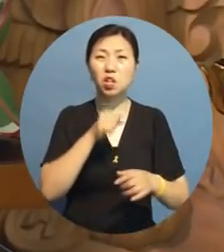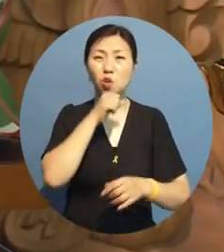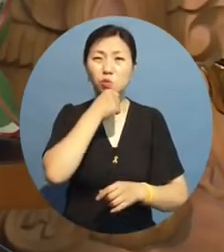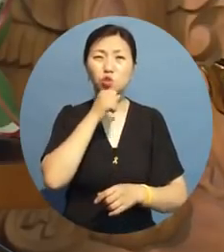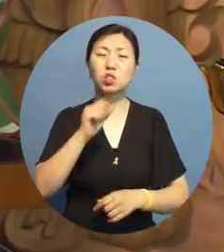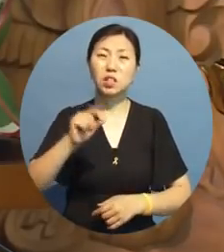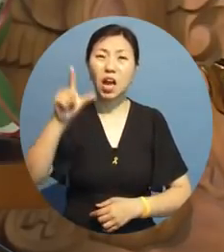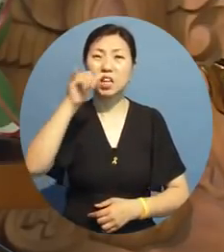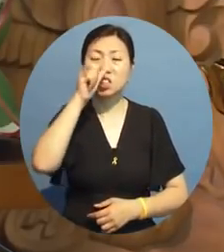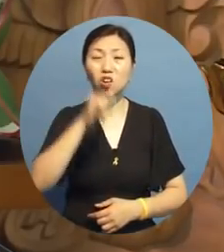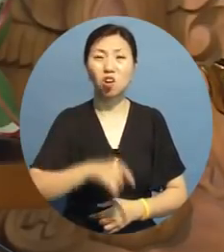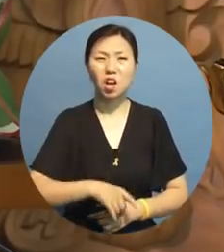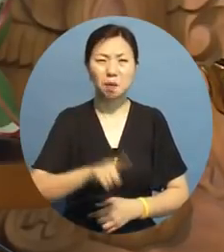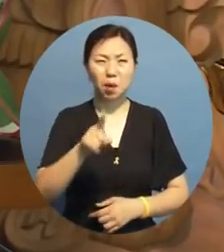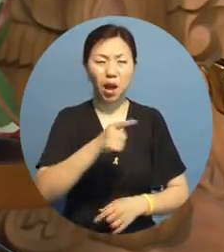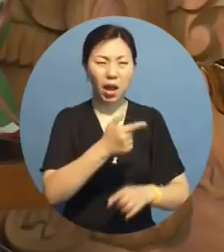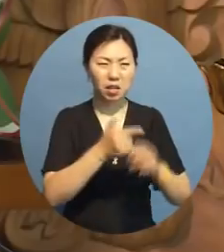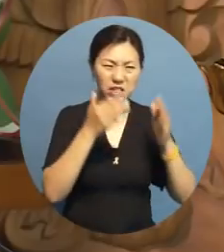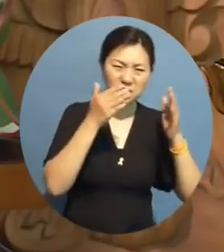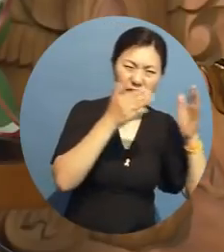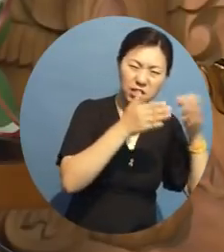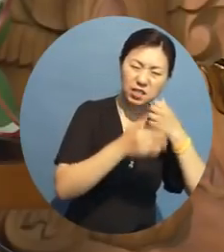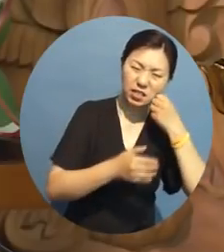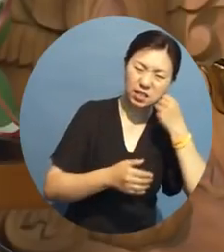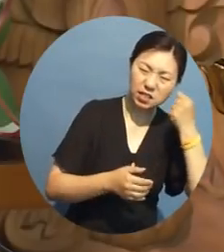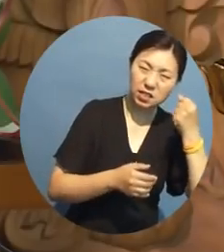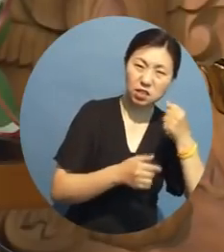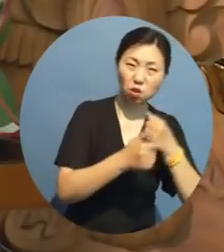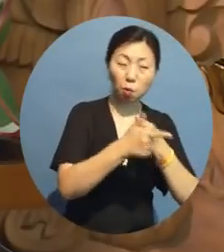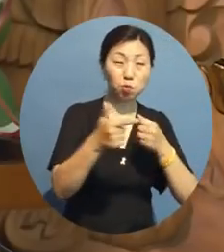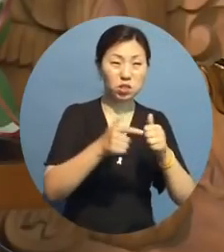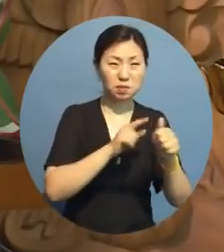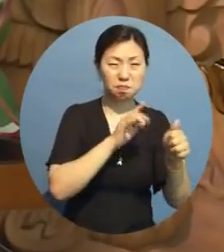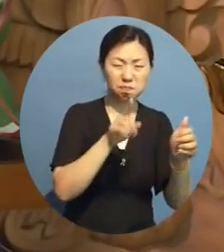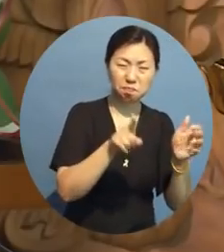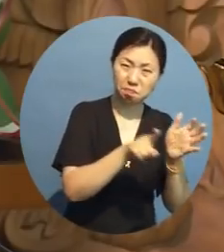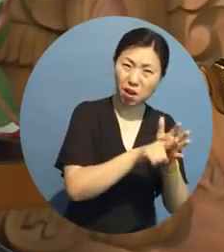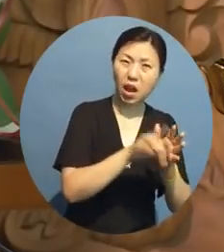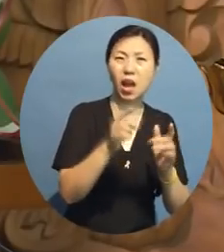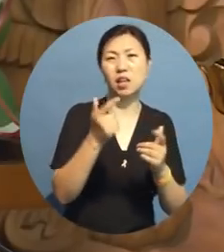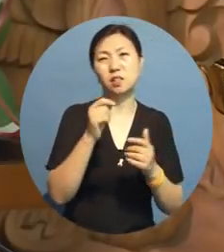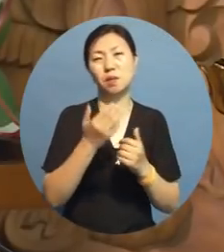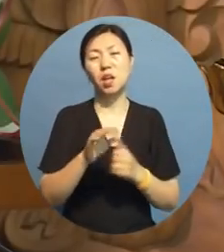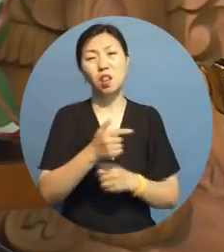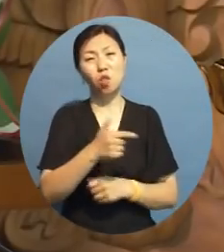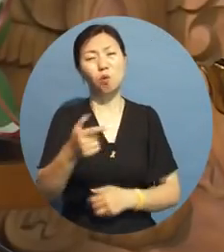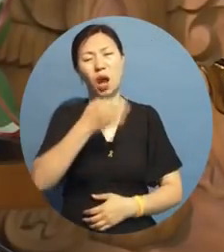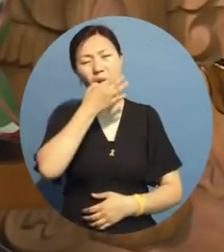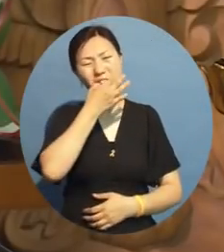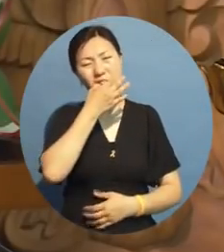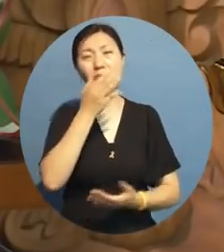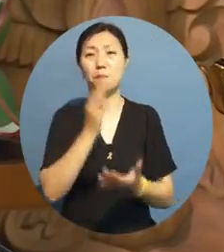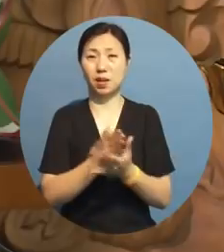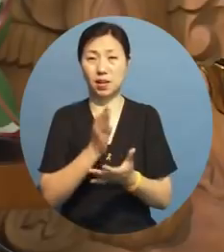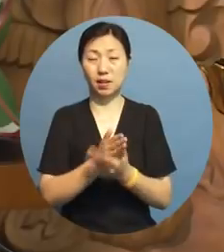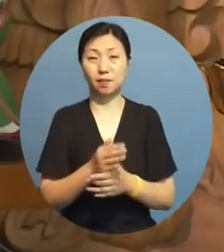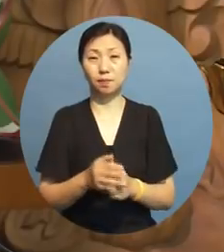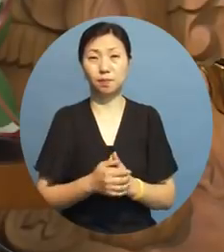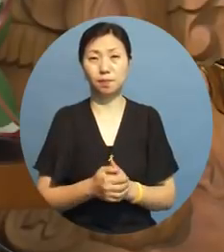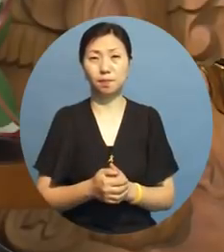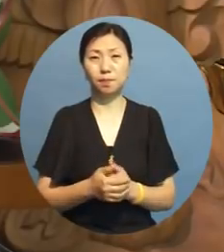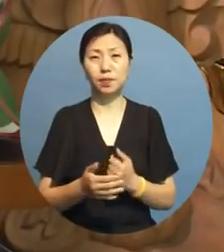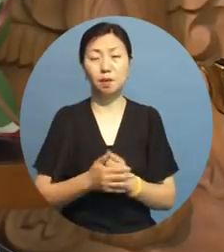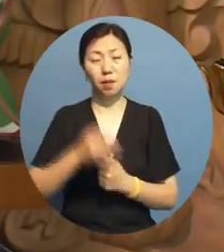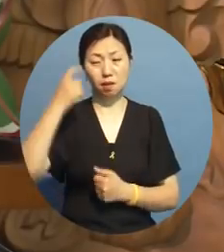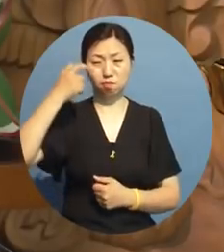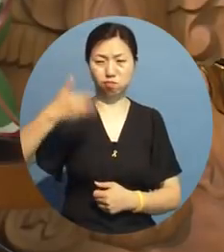의식이. 그래도 너무 또 한쪽으로 또 가면 안 되지만은 그러니까 우리가 너무 욕심내면 안 돼. 이